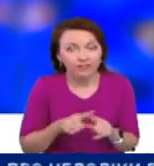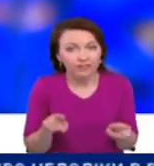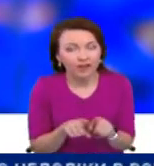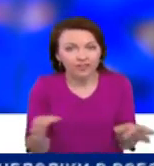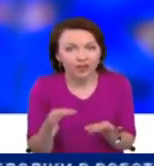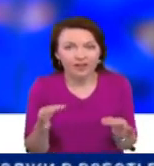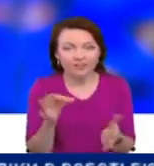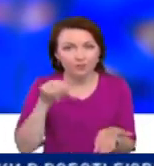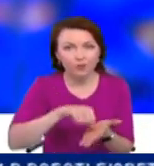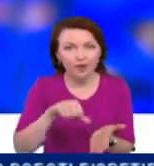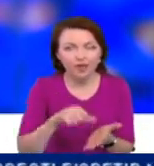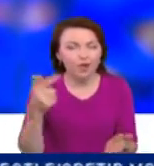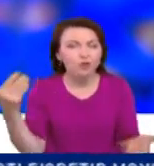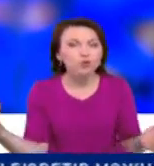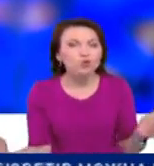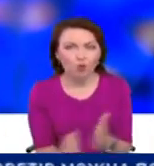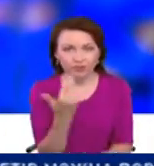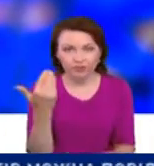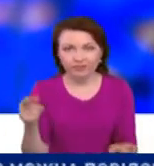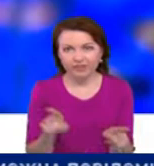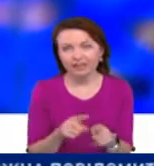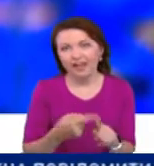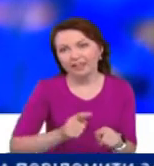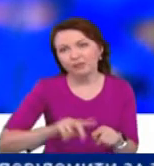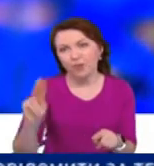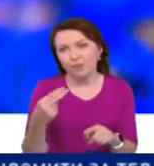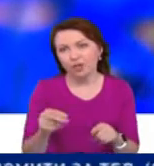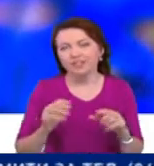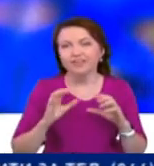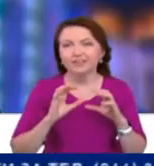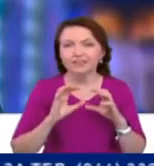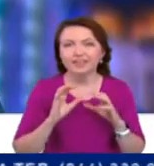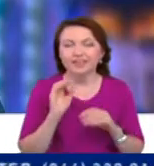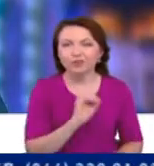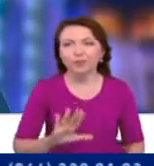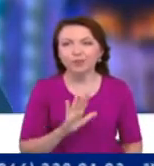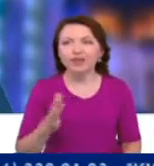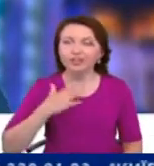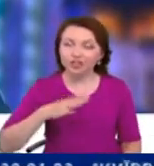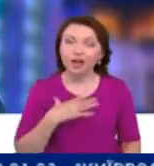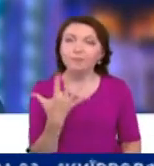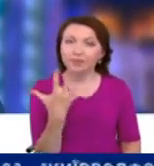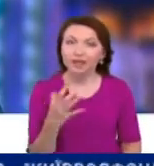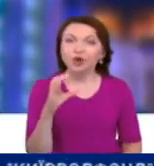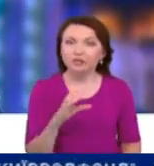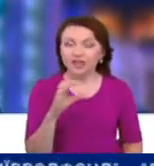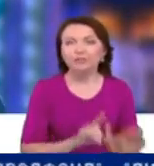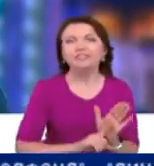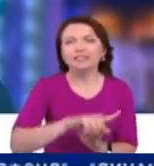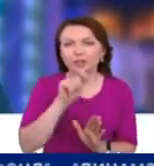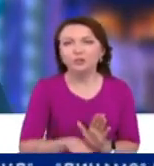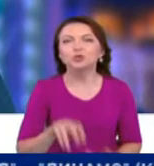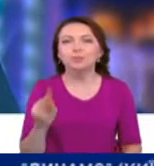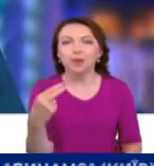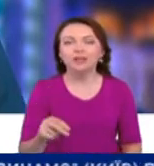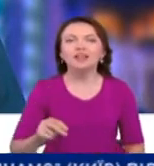выступали. Это вот то новшество, которое на этом чемпионате Европы. Ну все, чекаємо 5 серпня. Стартує чемпіонат